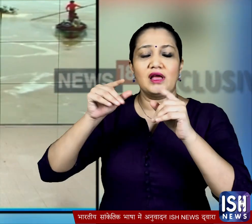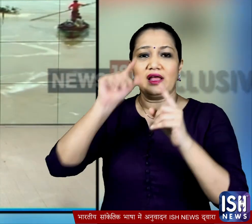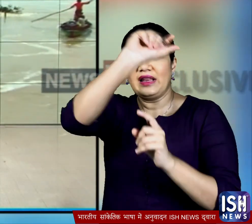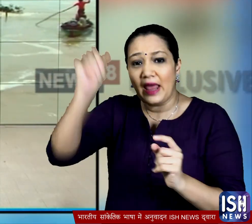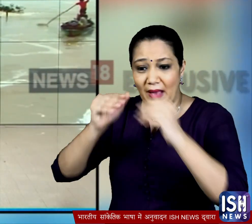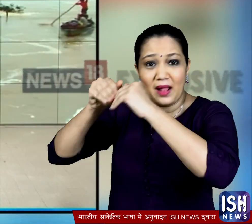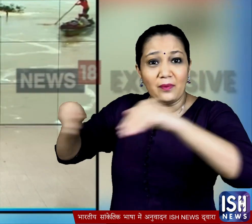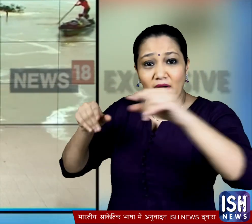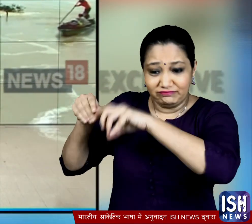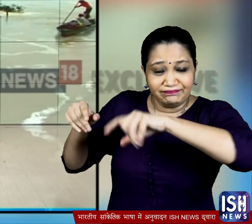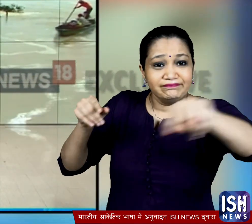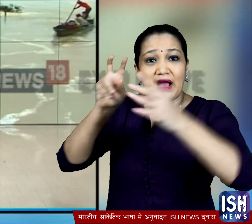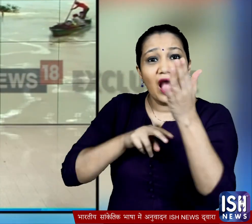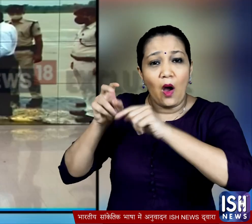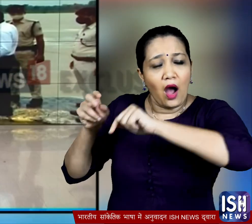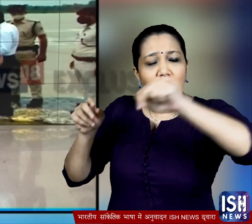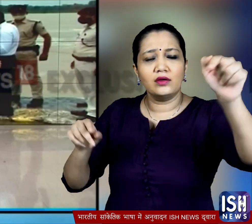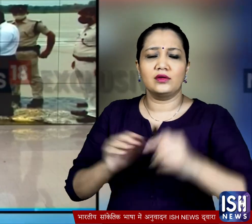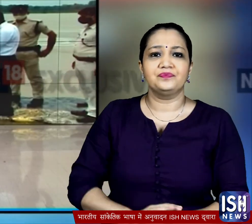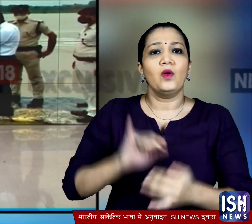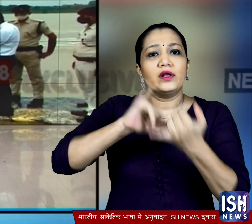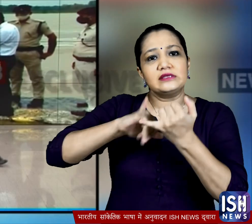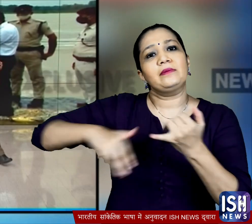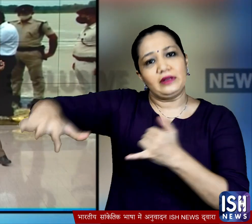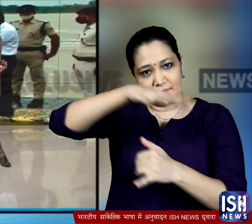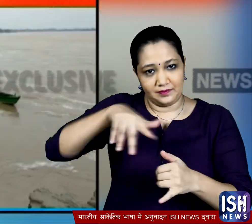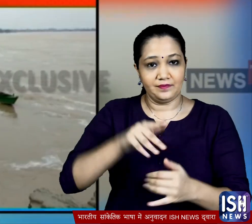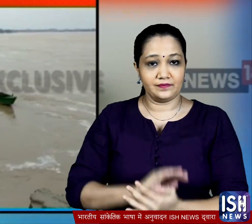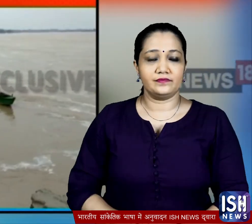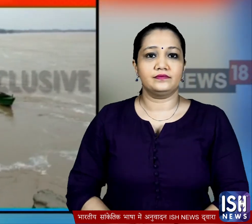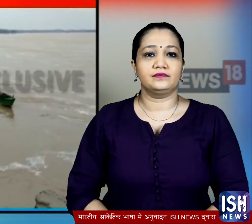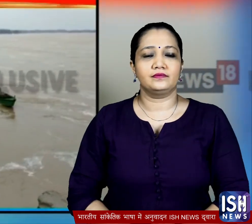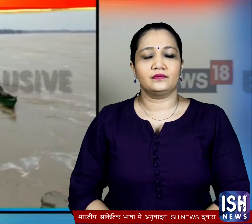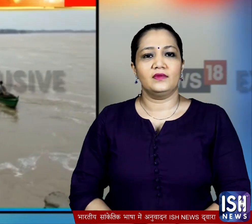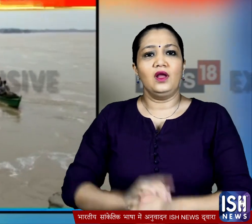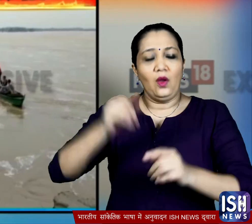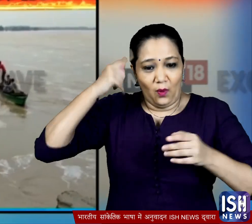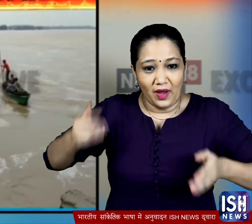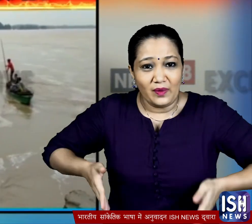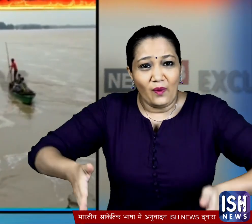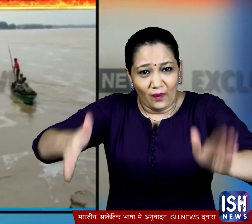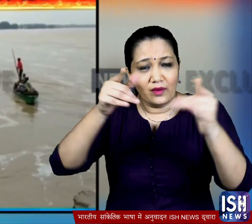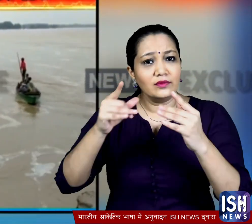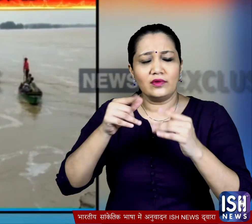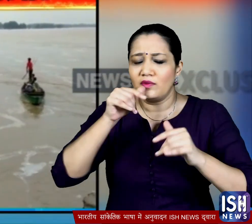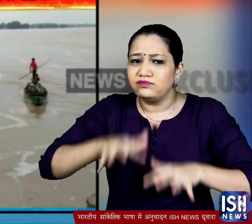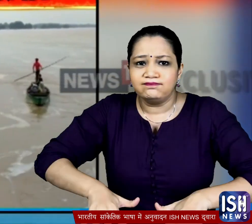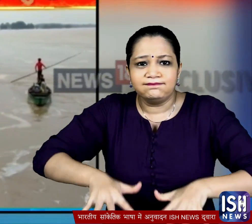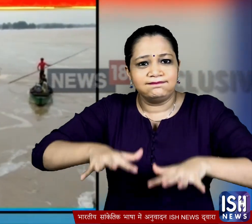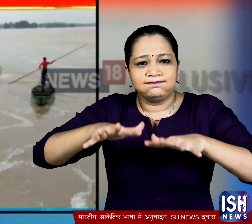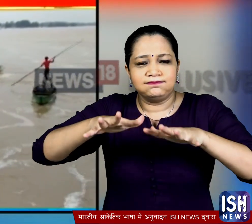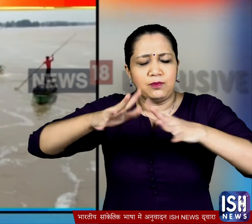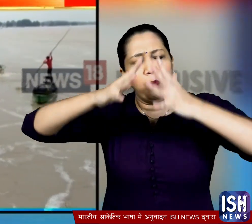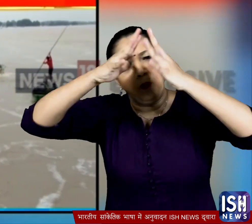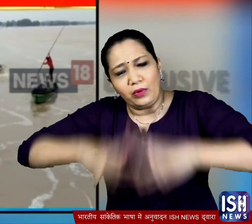से लगने वाले जिलों की, जिनमें एक सीतामढ़ी भी, जहां एक सड़क पानी के बहाव को बर्दाश्त नहीं कर पाई।